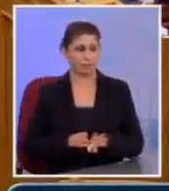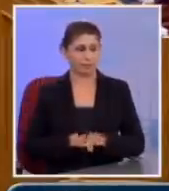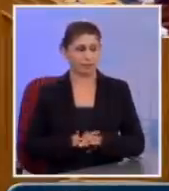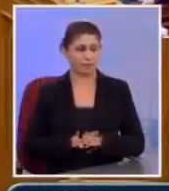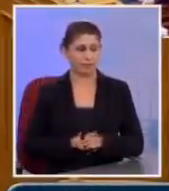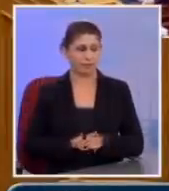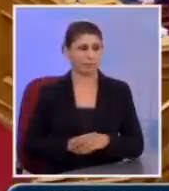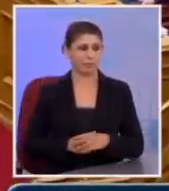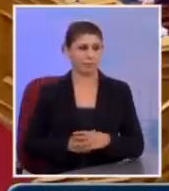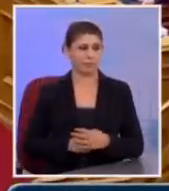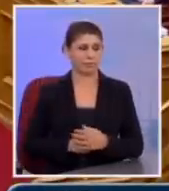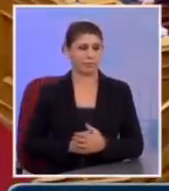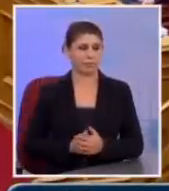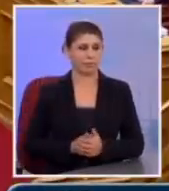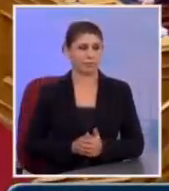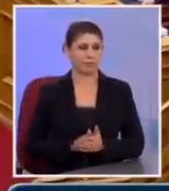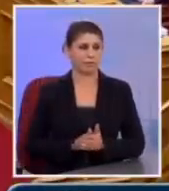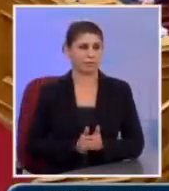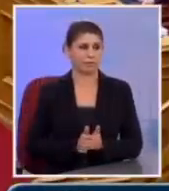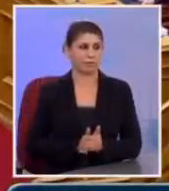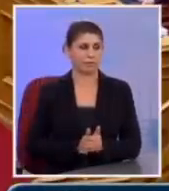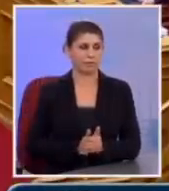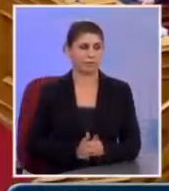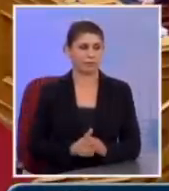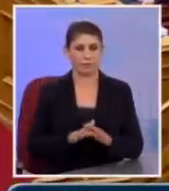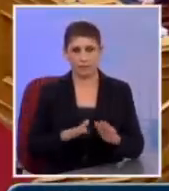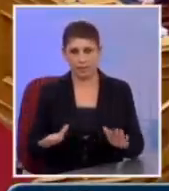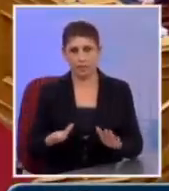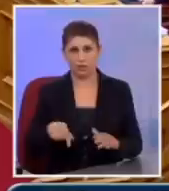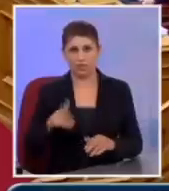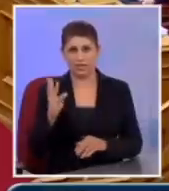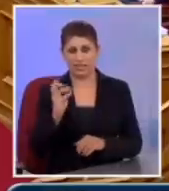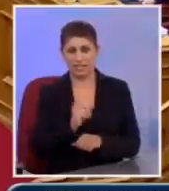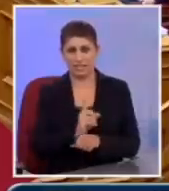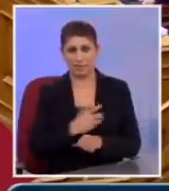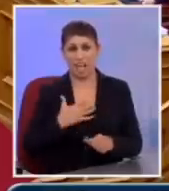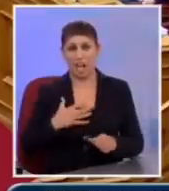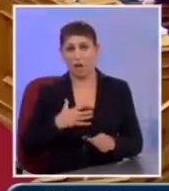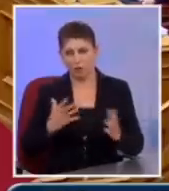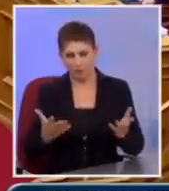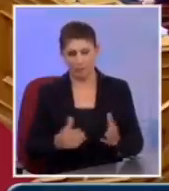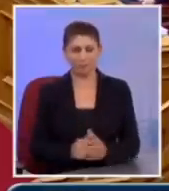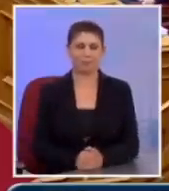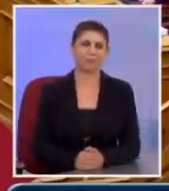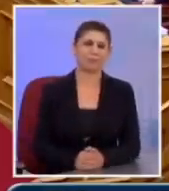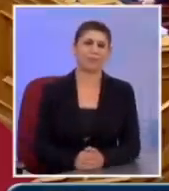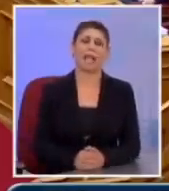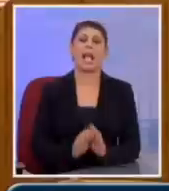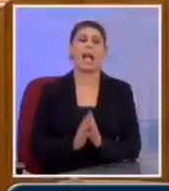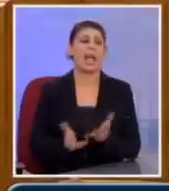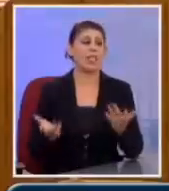υπουργέ. Ελάτε, κύριε Υπουργέ. Λοιπόν, για να τελειώσω, πάω στα 30 λεπτά, έχω άγχος. Δεν υπάρχει